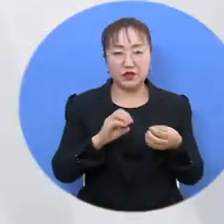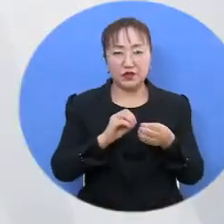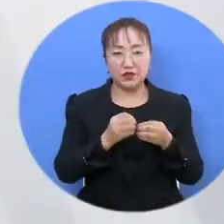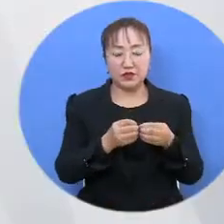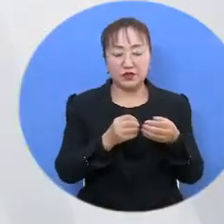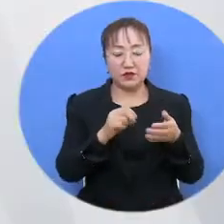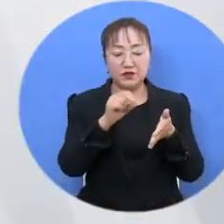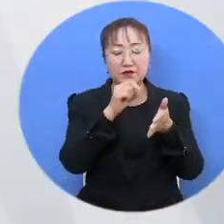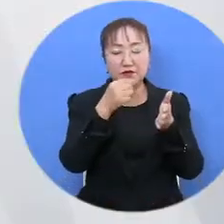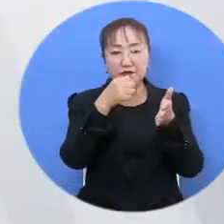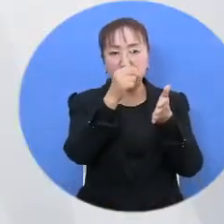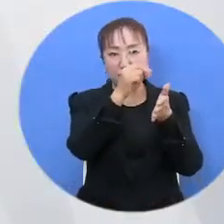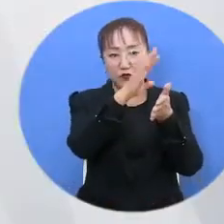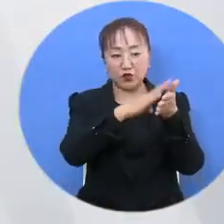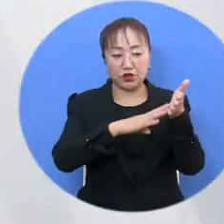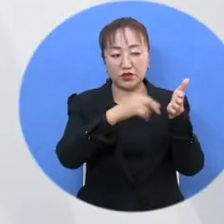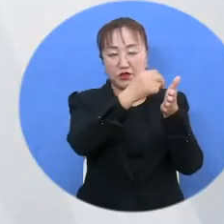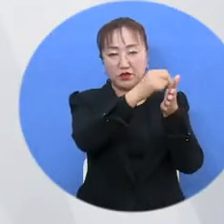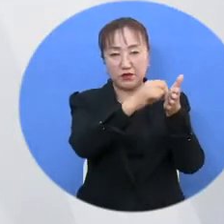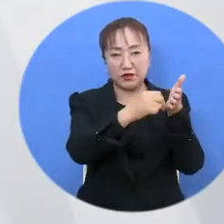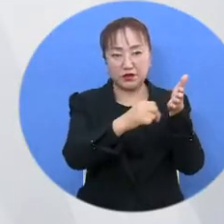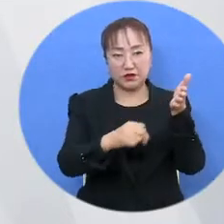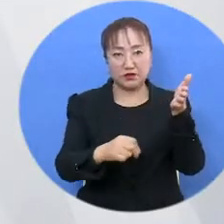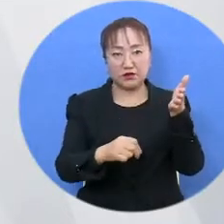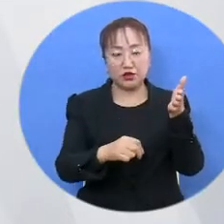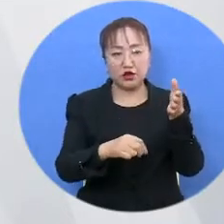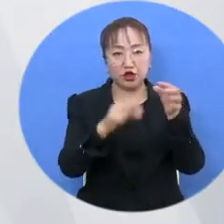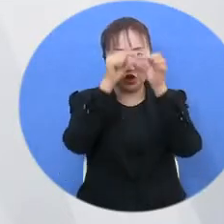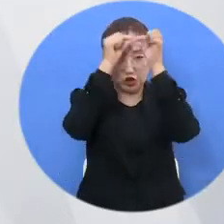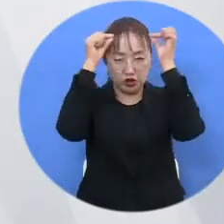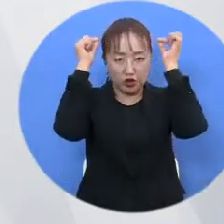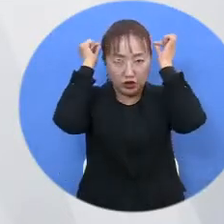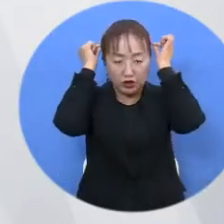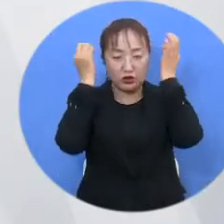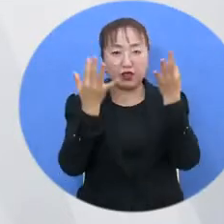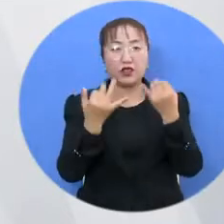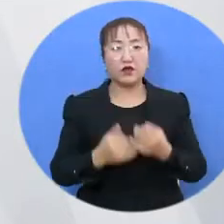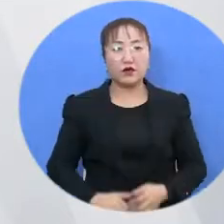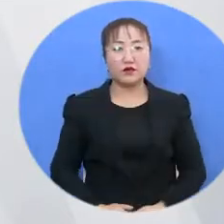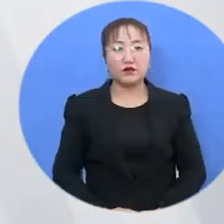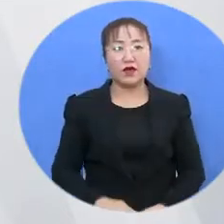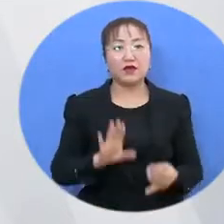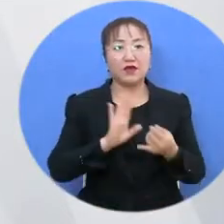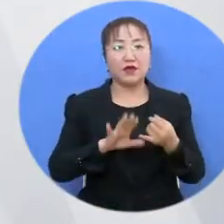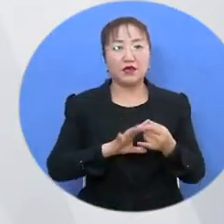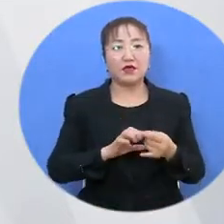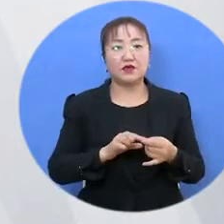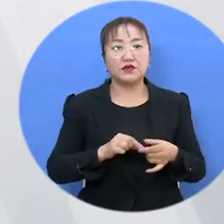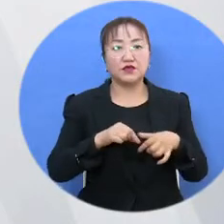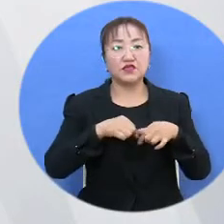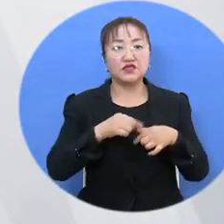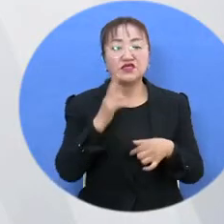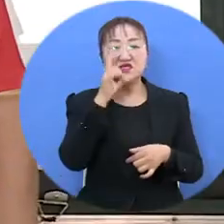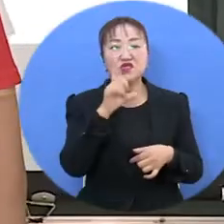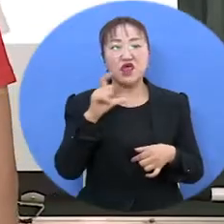хүснэгтэндээ бичээрээ хүснэгтэндээ бичээрээ толгоон тойрог за цээжний тойрог дараагийн тойрог байна цээжний тойргийг